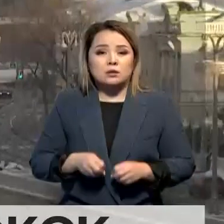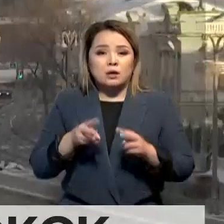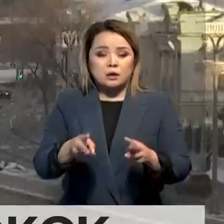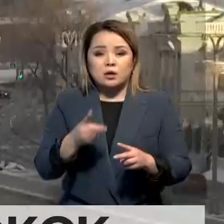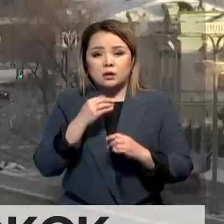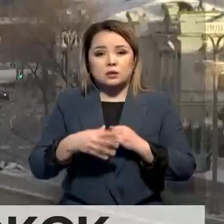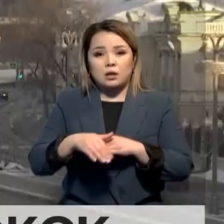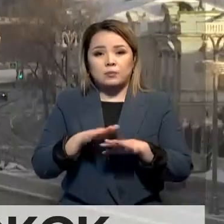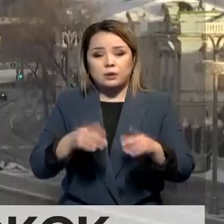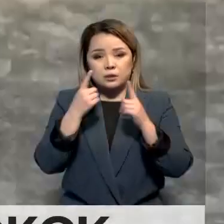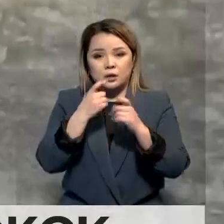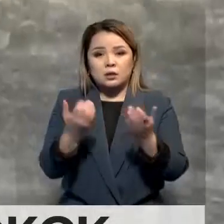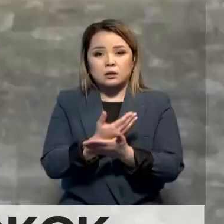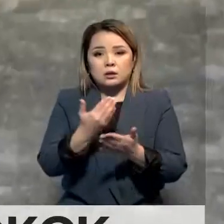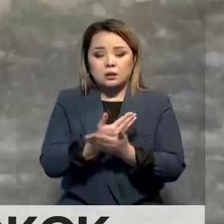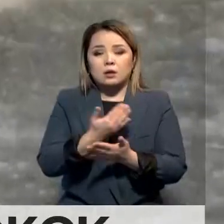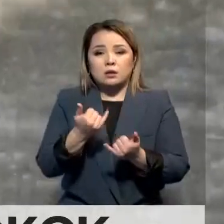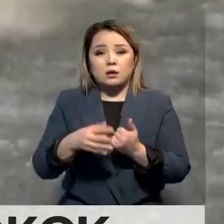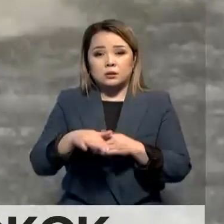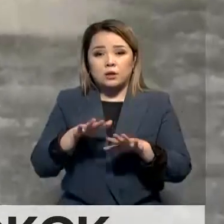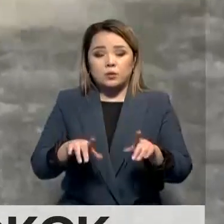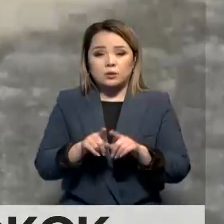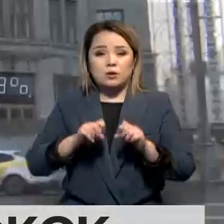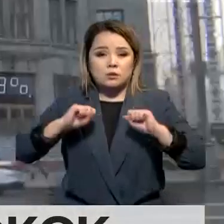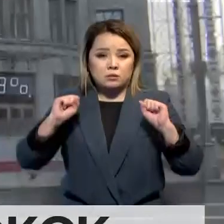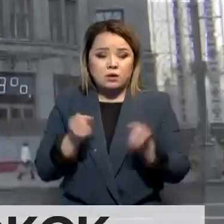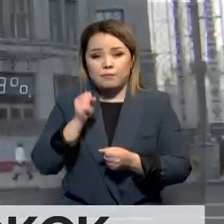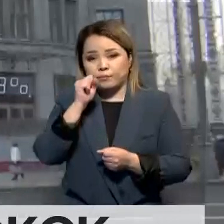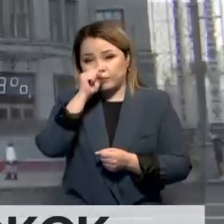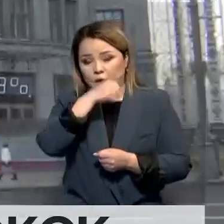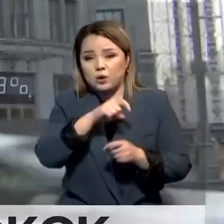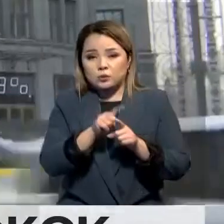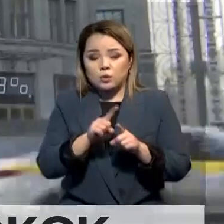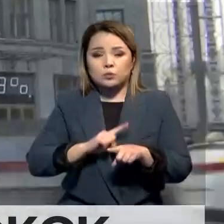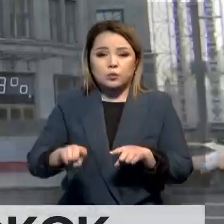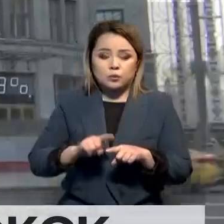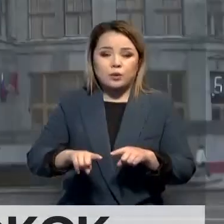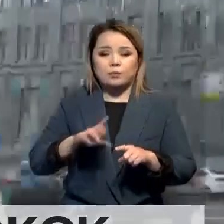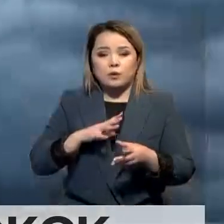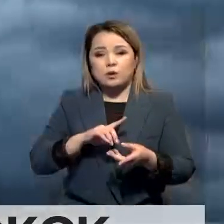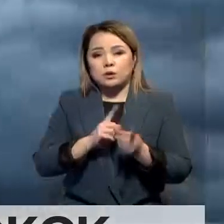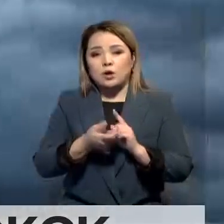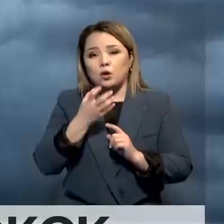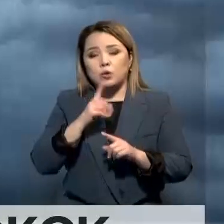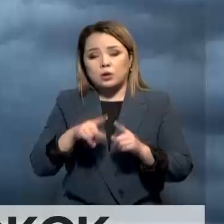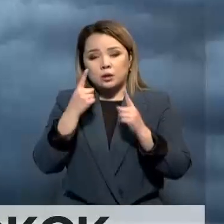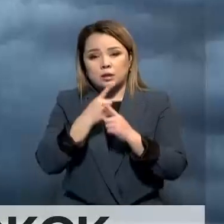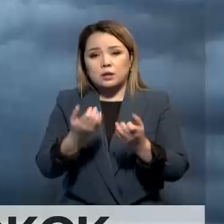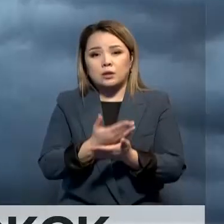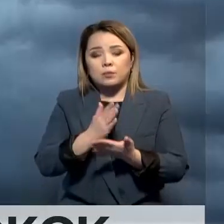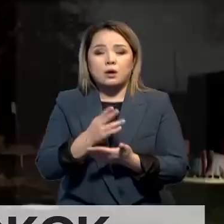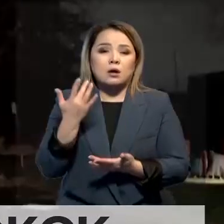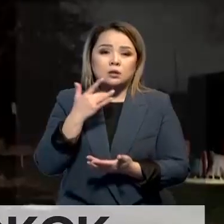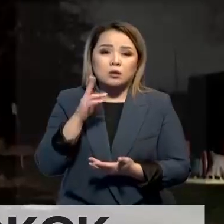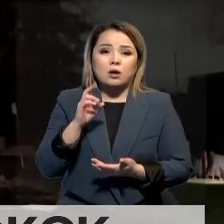деңгейі жарияланған. Синоптиктер аймақтағы сарышұнақ аяздың беті бейсенбіге қарай қайтады деп болжап отыр. АКШ-тың Калифорния